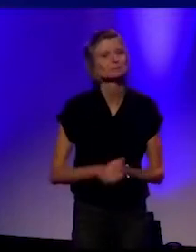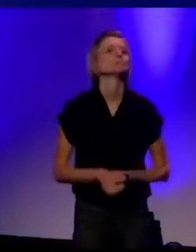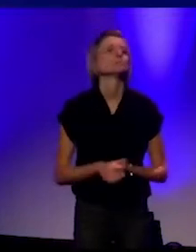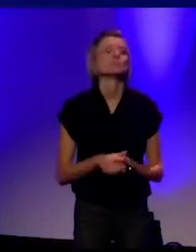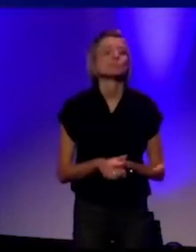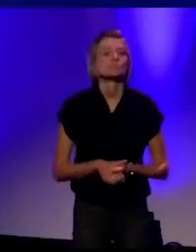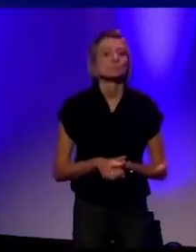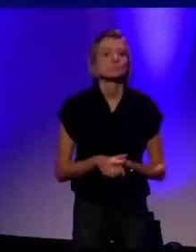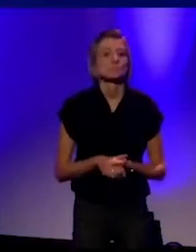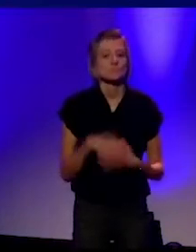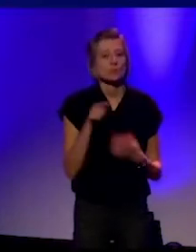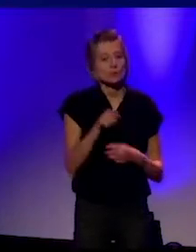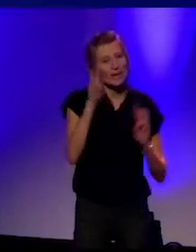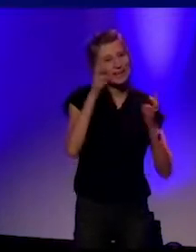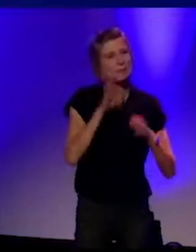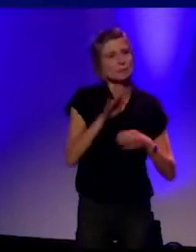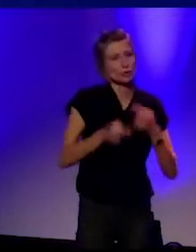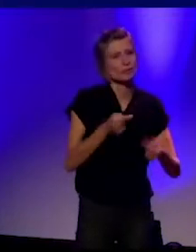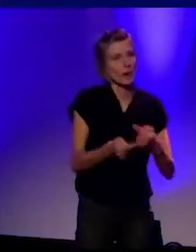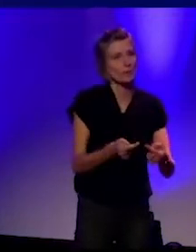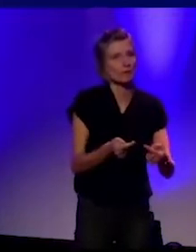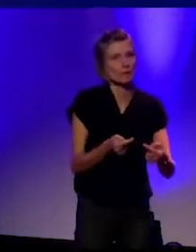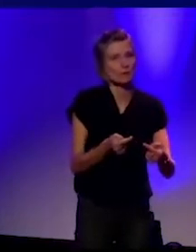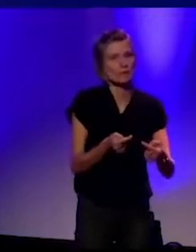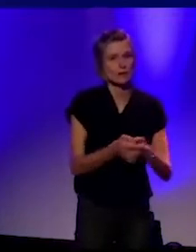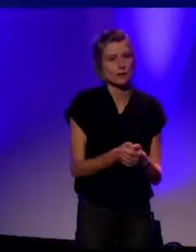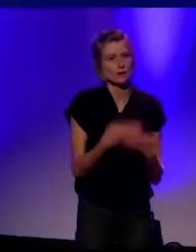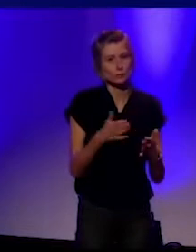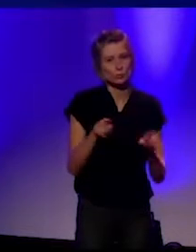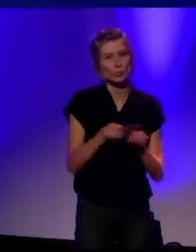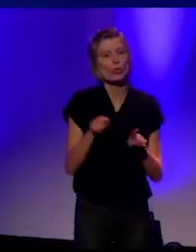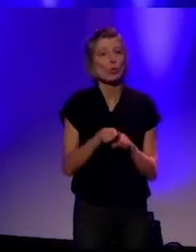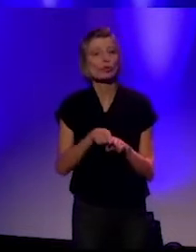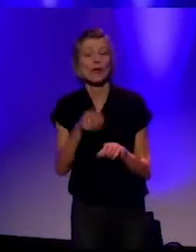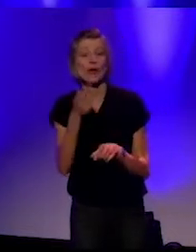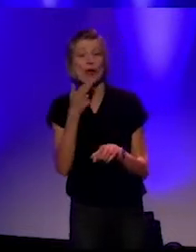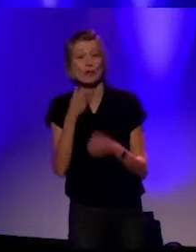En vandaag is Academics for Development uitgewaaierd in eerste instantie naar Louvain-la-Neuve. Welkom, Vincent.